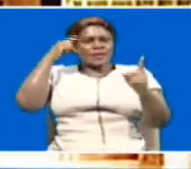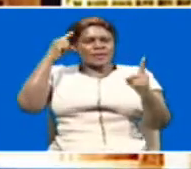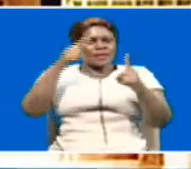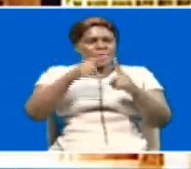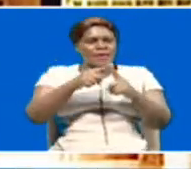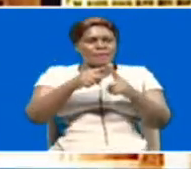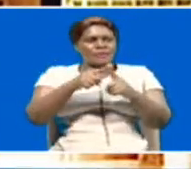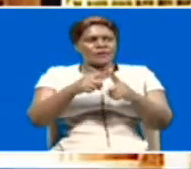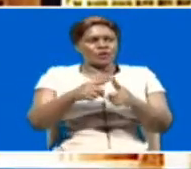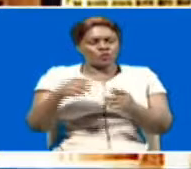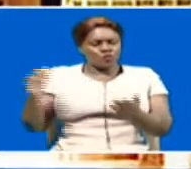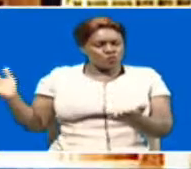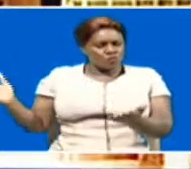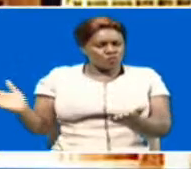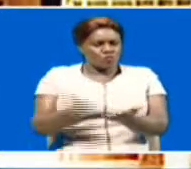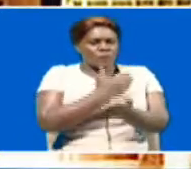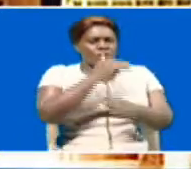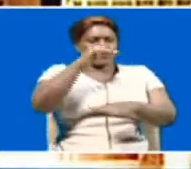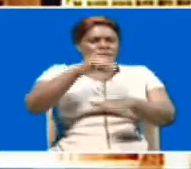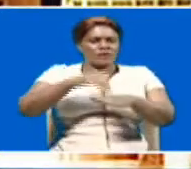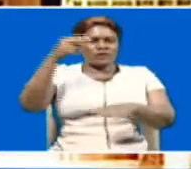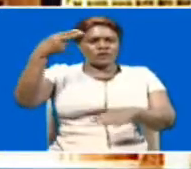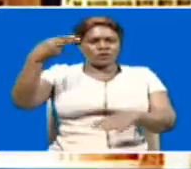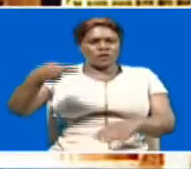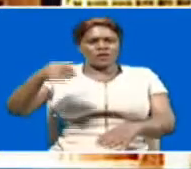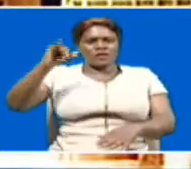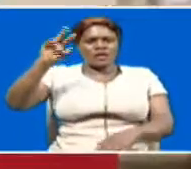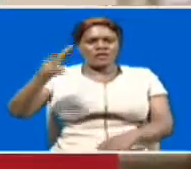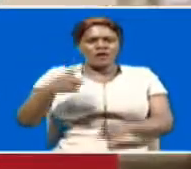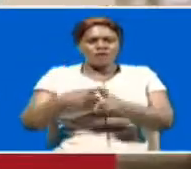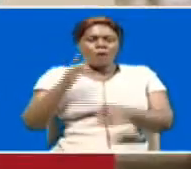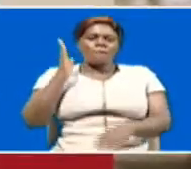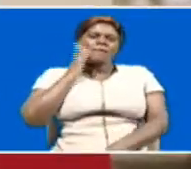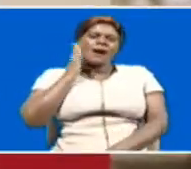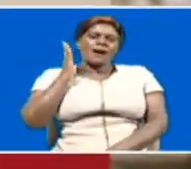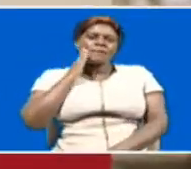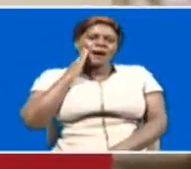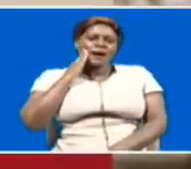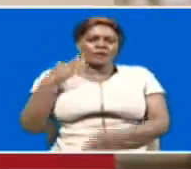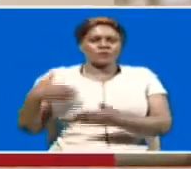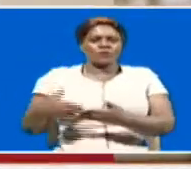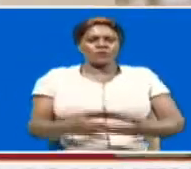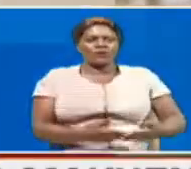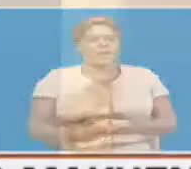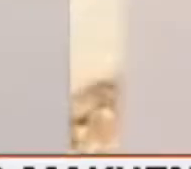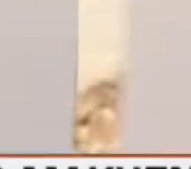ni kuzuia kabisa maambukizi ya HIV kutoka kwa mama hadi kwa mtoto.